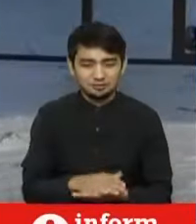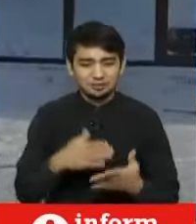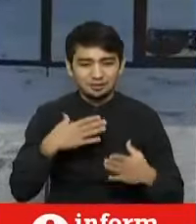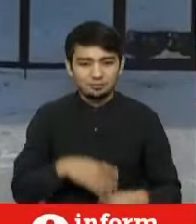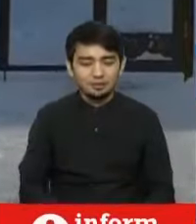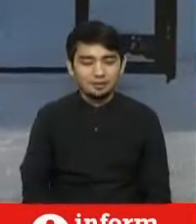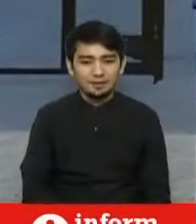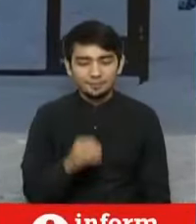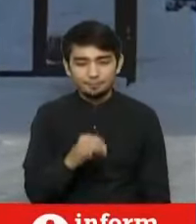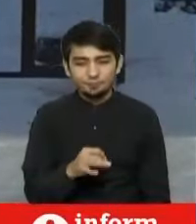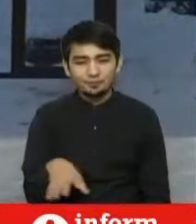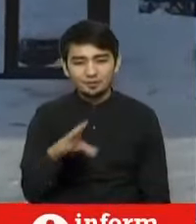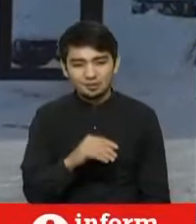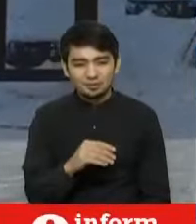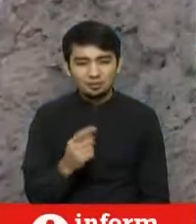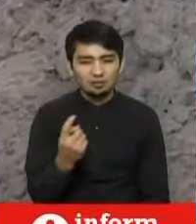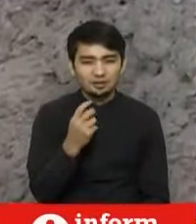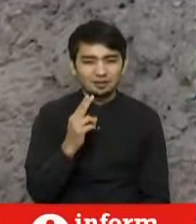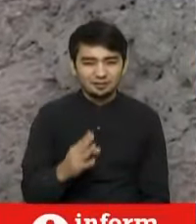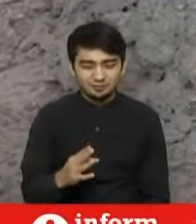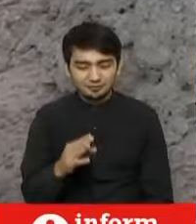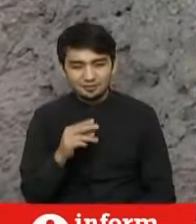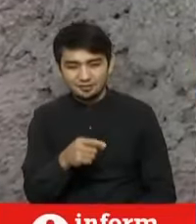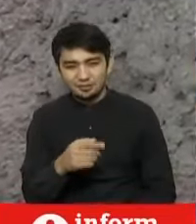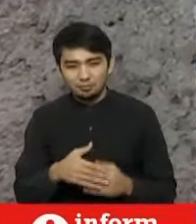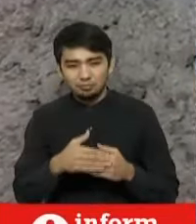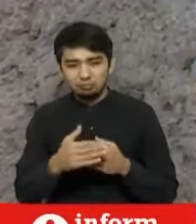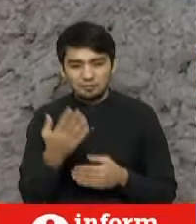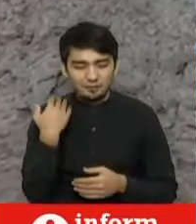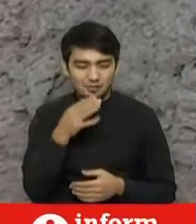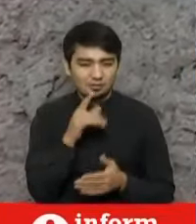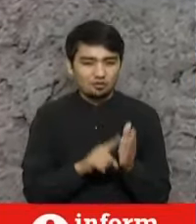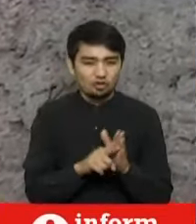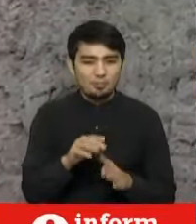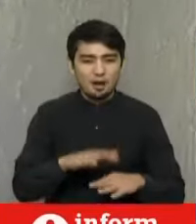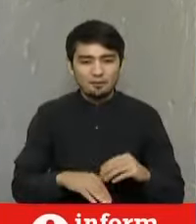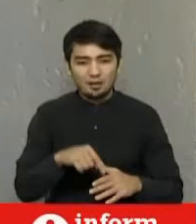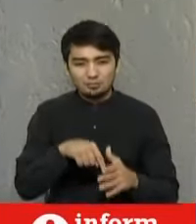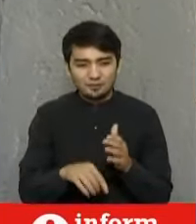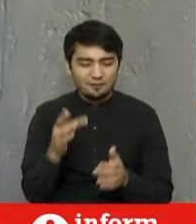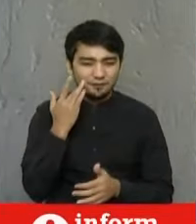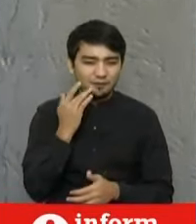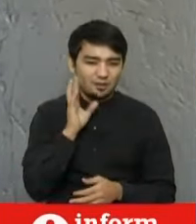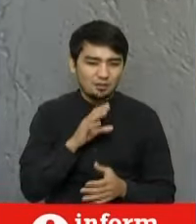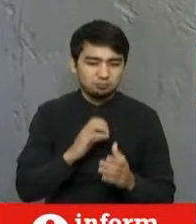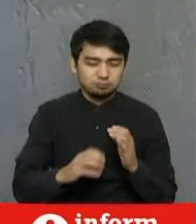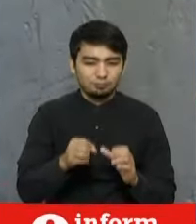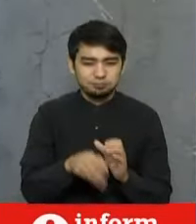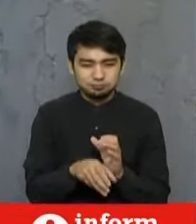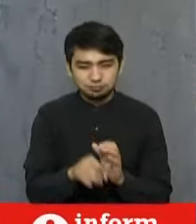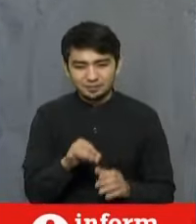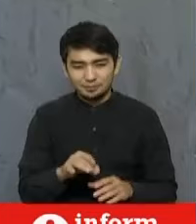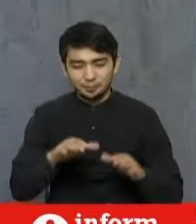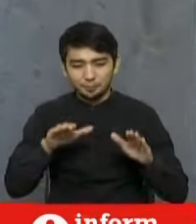деформация жилья по словам владельцев квартир начала происходить несколько лет назад в подвале труб часто бежит вода фундамент дома сильно